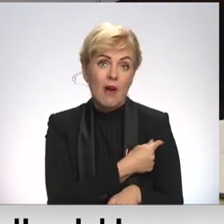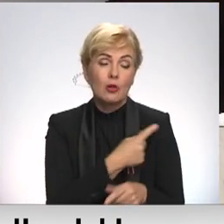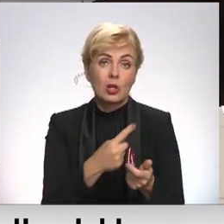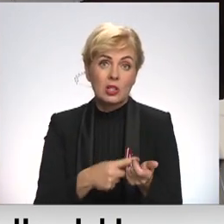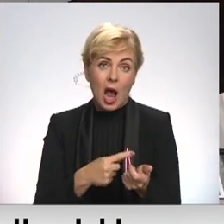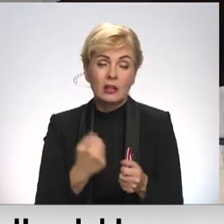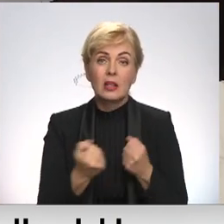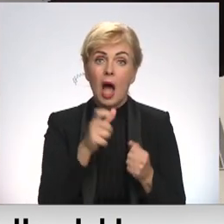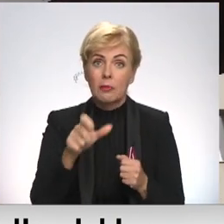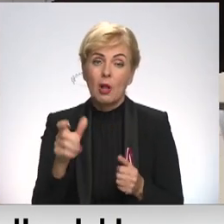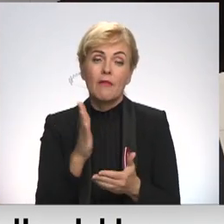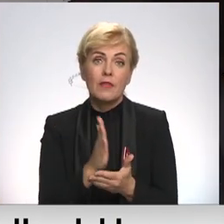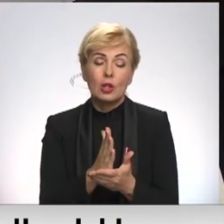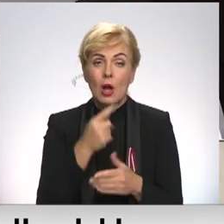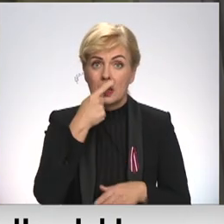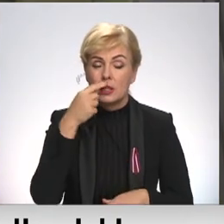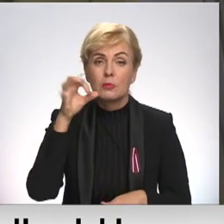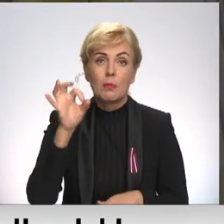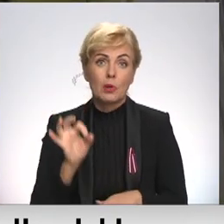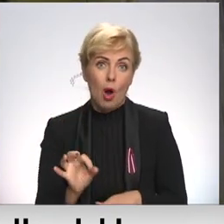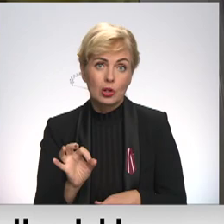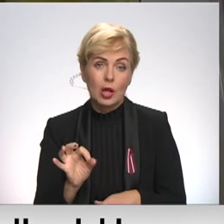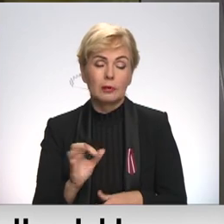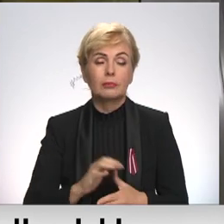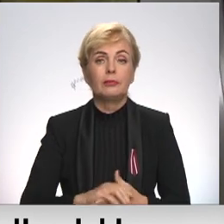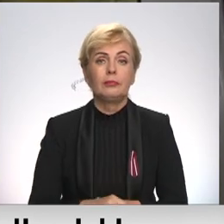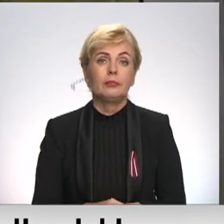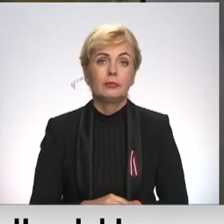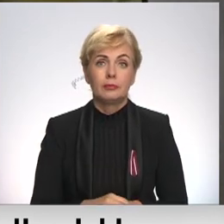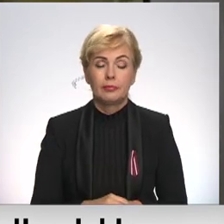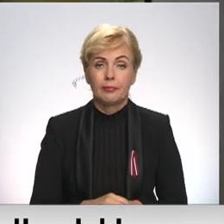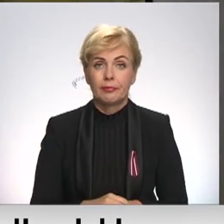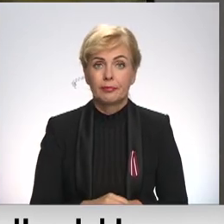darbinieku vidū varētu būt 100%. Dinīgi Miļanova, Māris Justs, RTV.